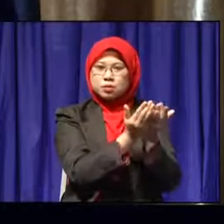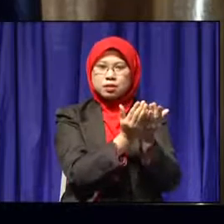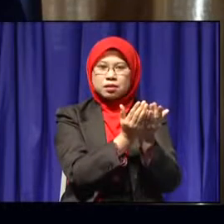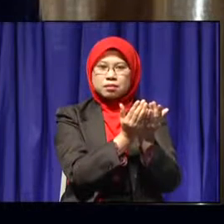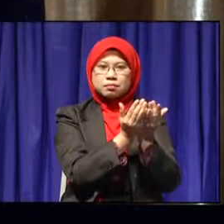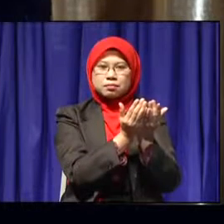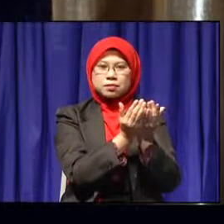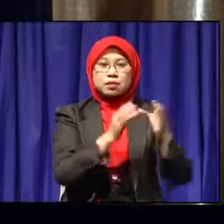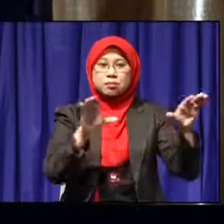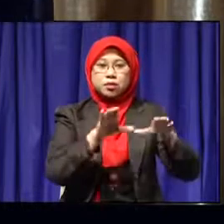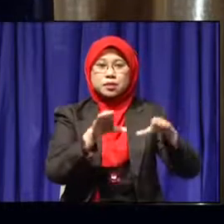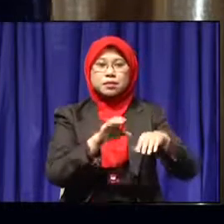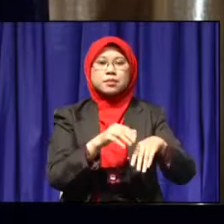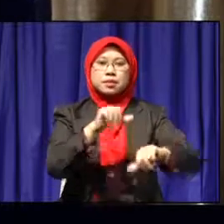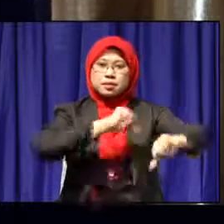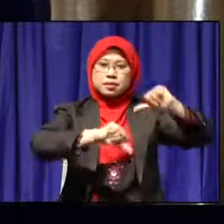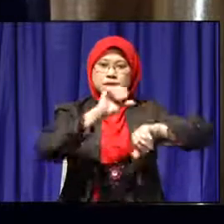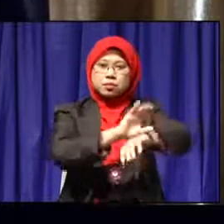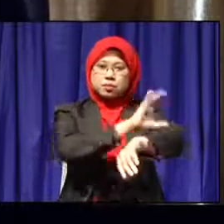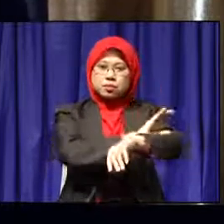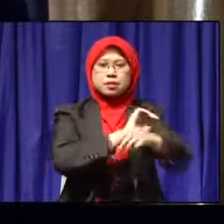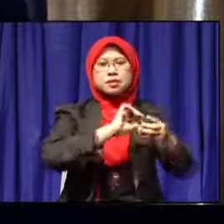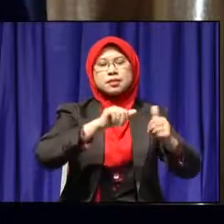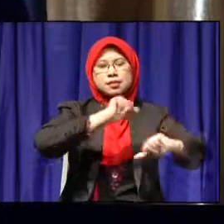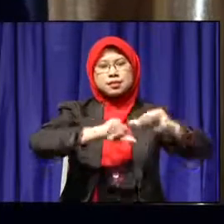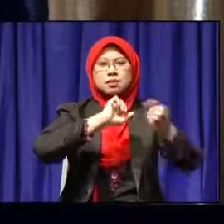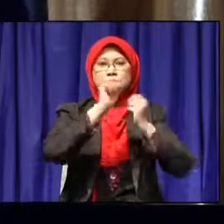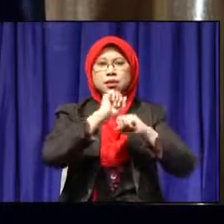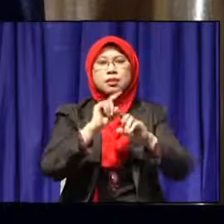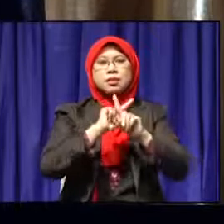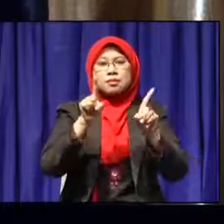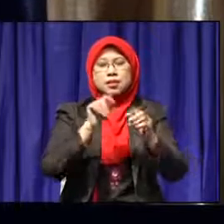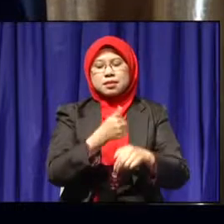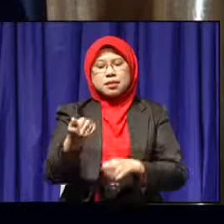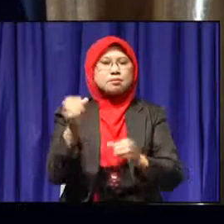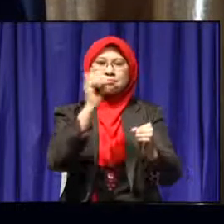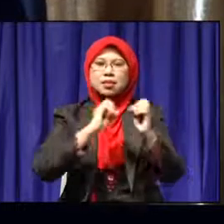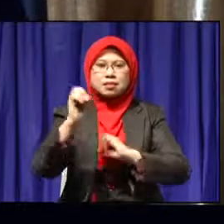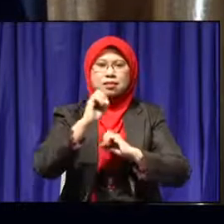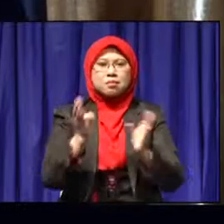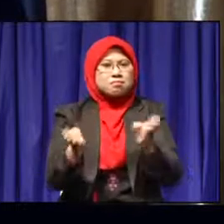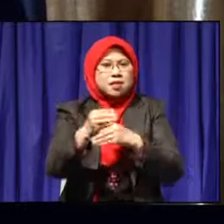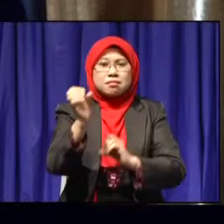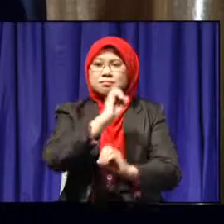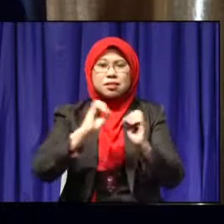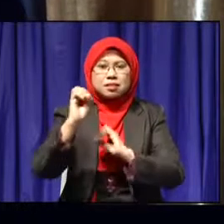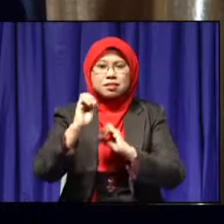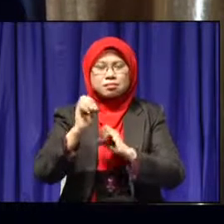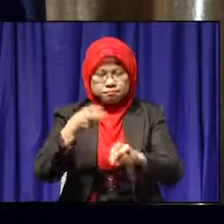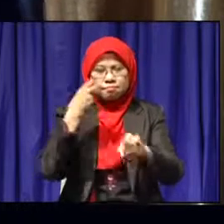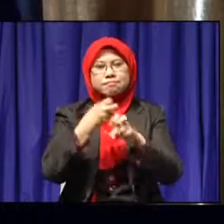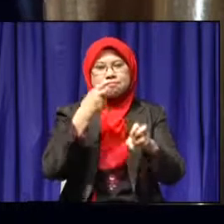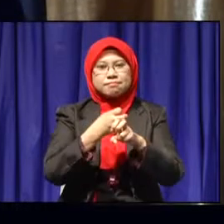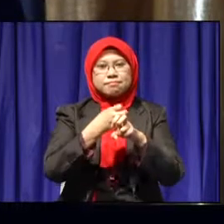sainskomputer katakan Saya tidak takut tidak takut tuh jadi Suka